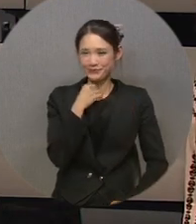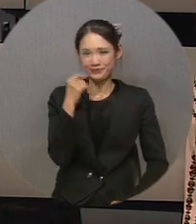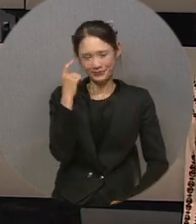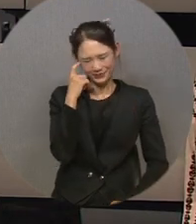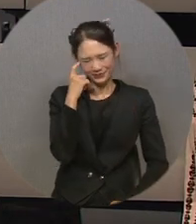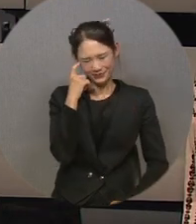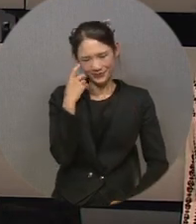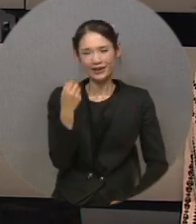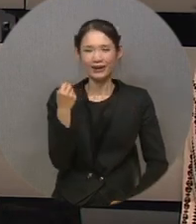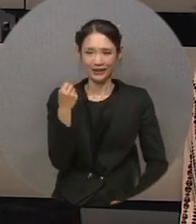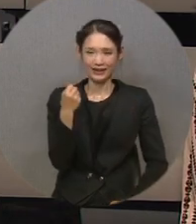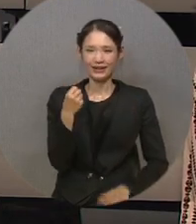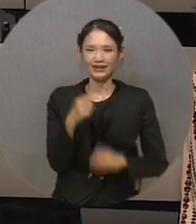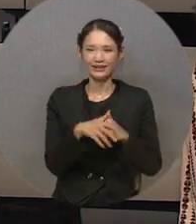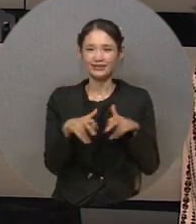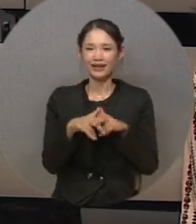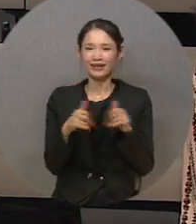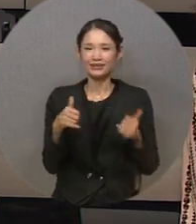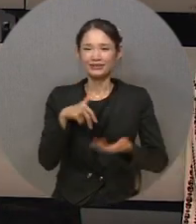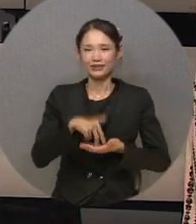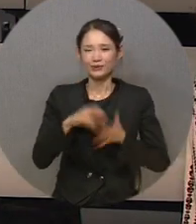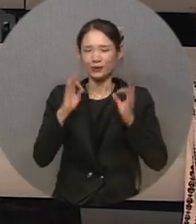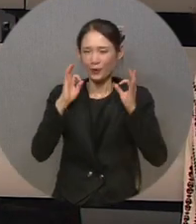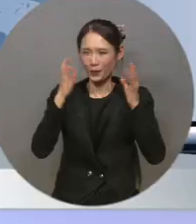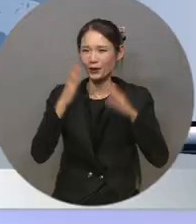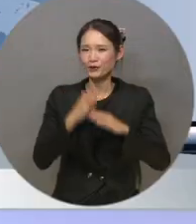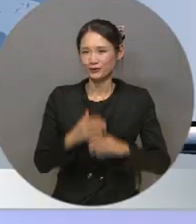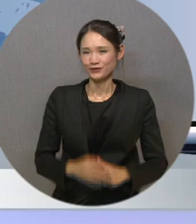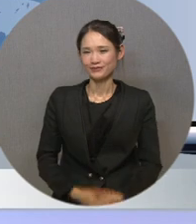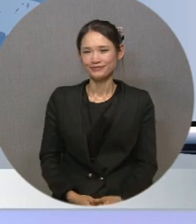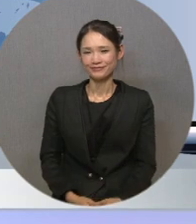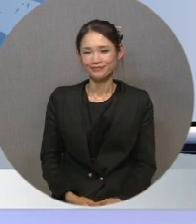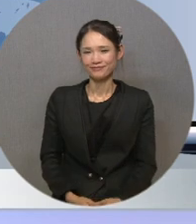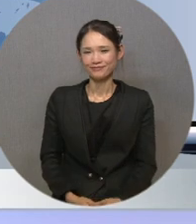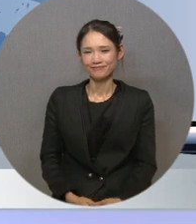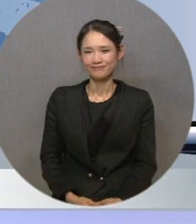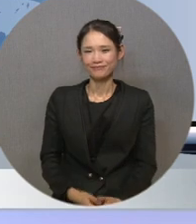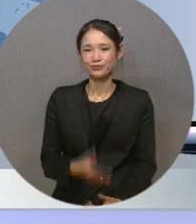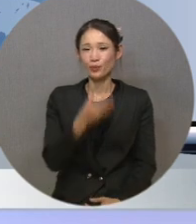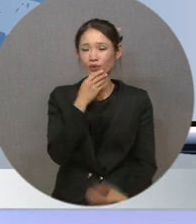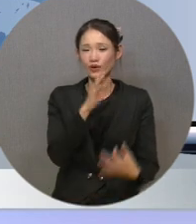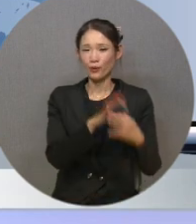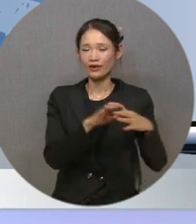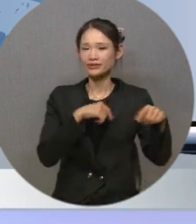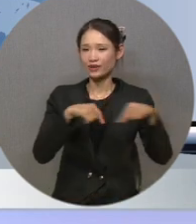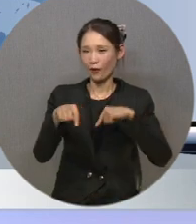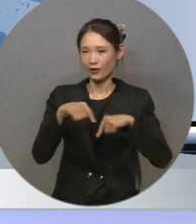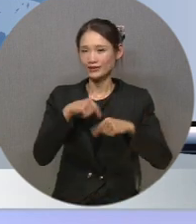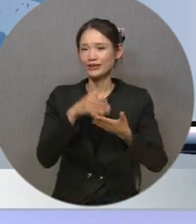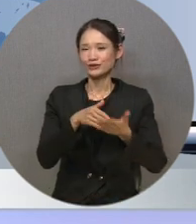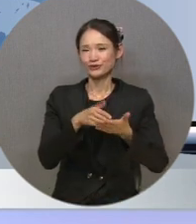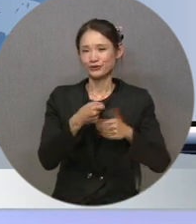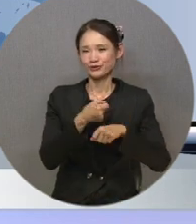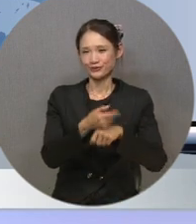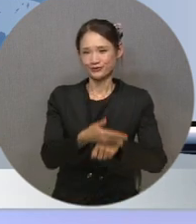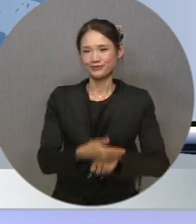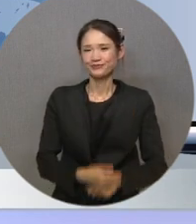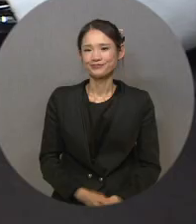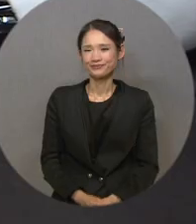마음에 장애인 당사자로서 노력을 하고 있습니다. 이어서 복지계 정책 소식 만나보겠습니다.